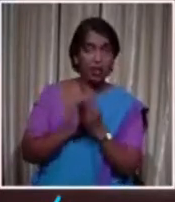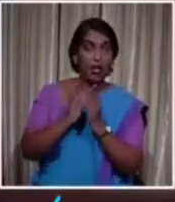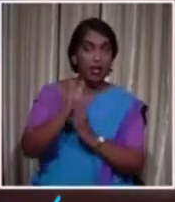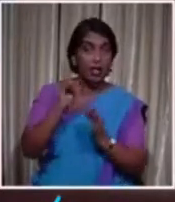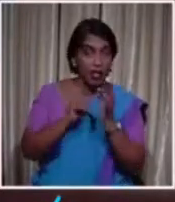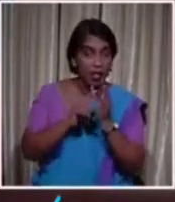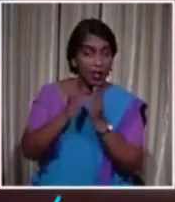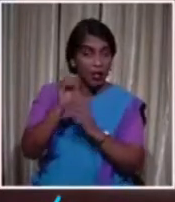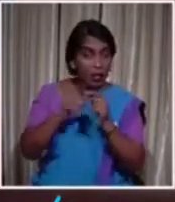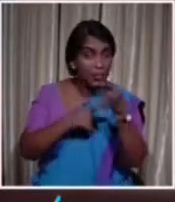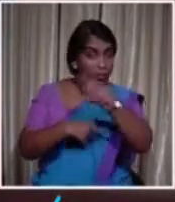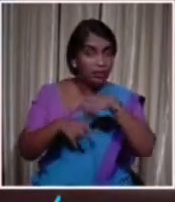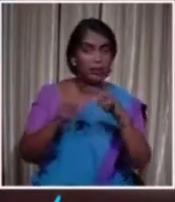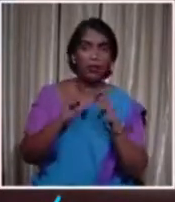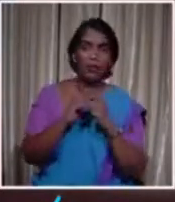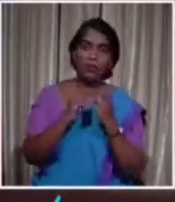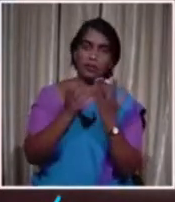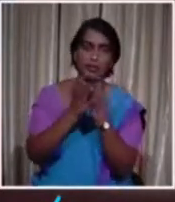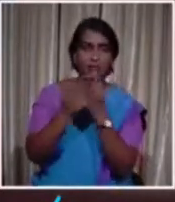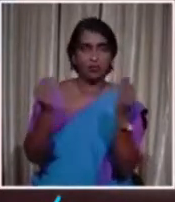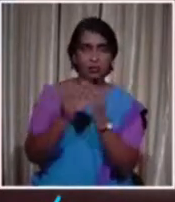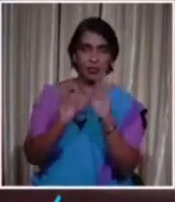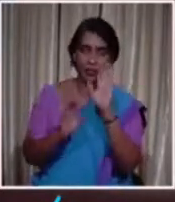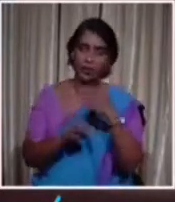मंत्री अर्बुद विषद बोपेन